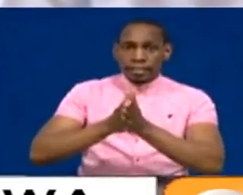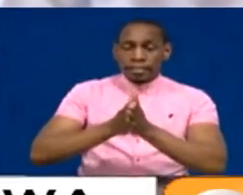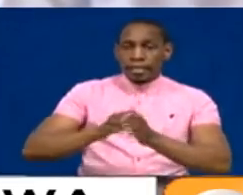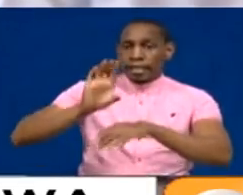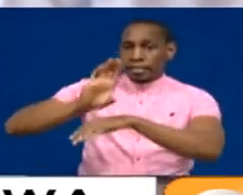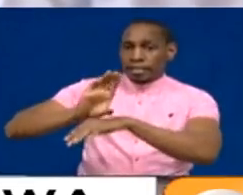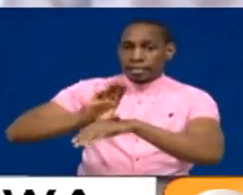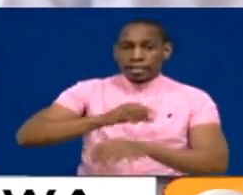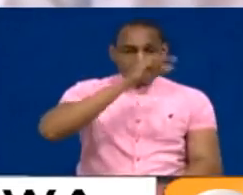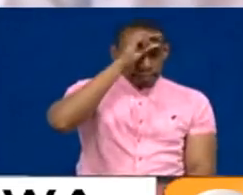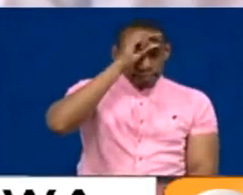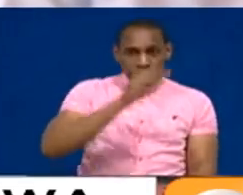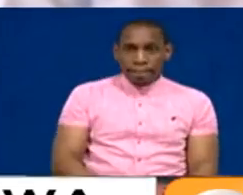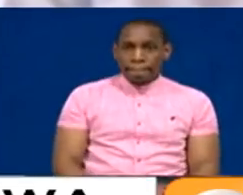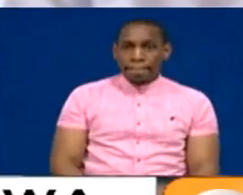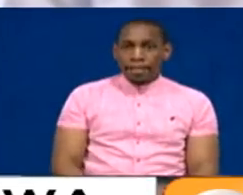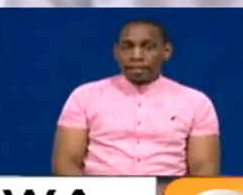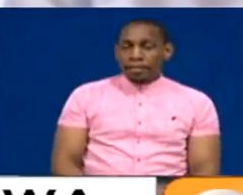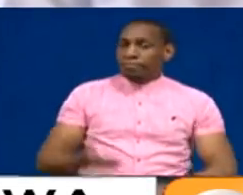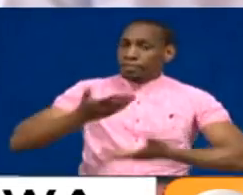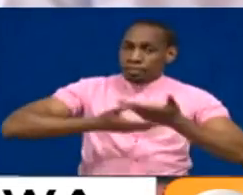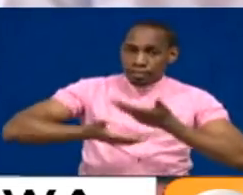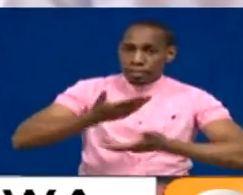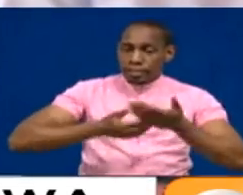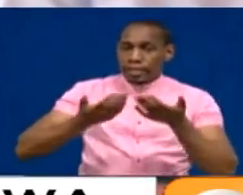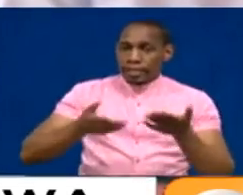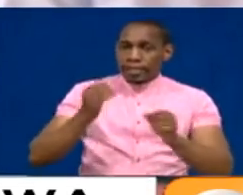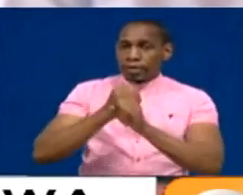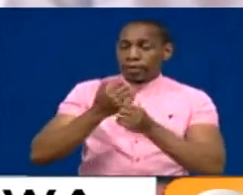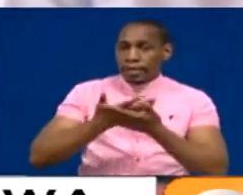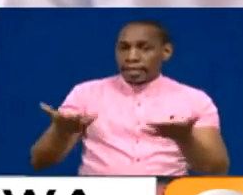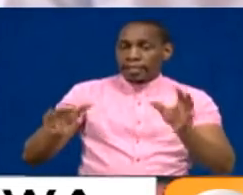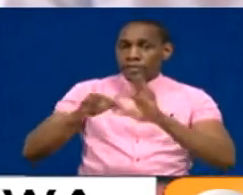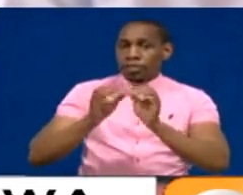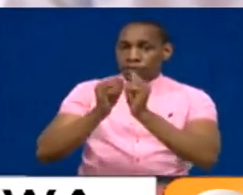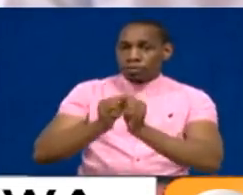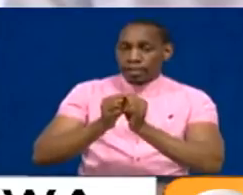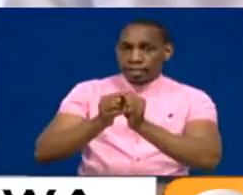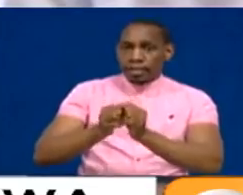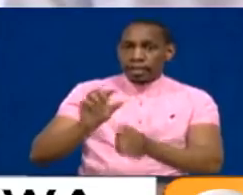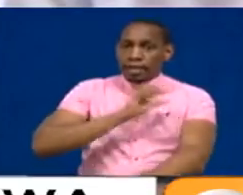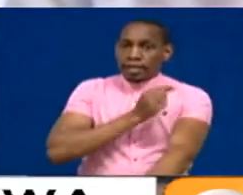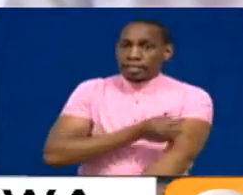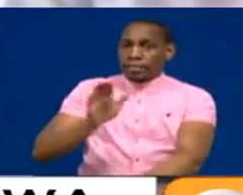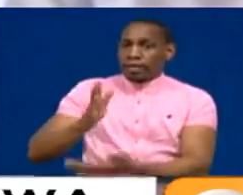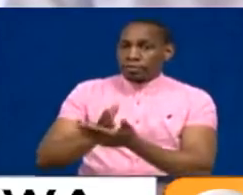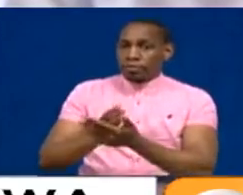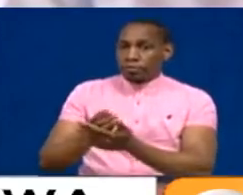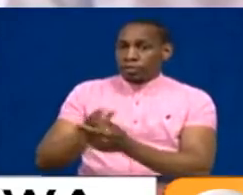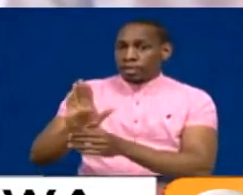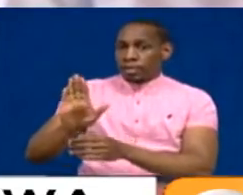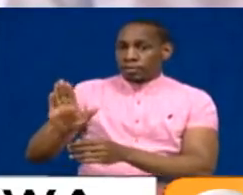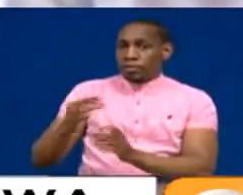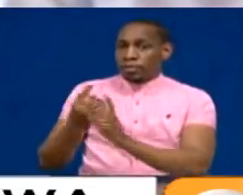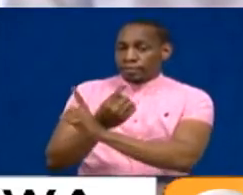of church and state. In every engagement and in every joint effort, your grace has distinguished